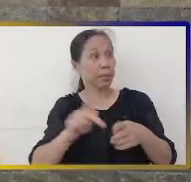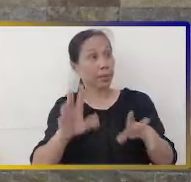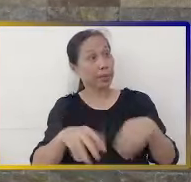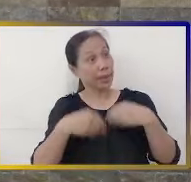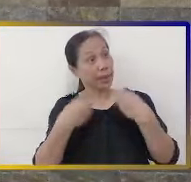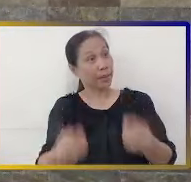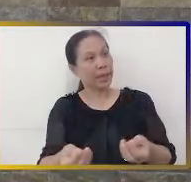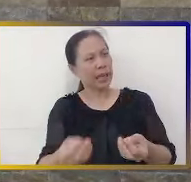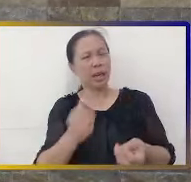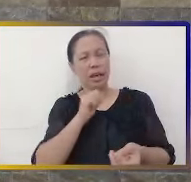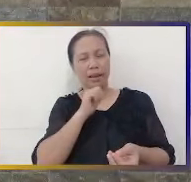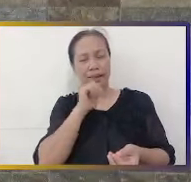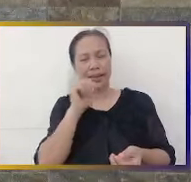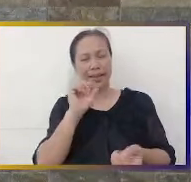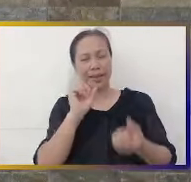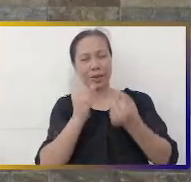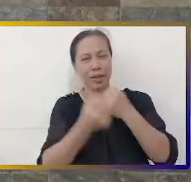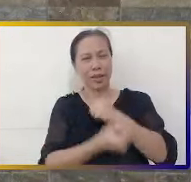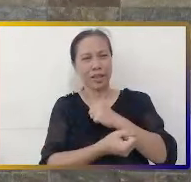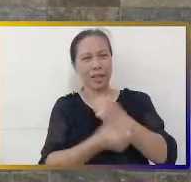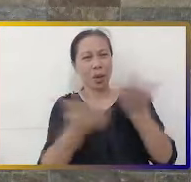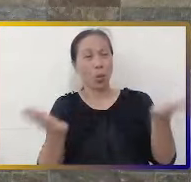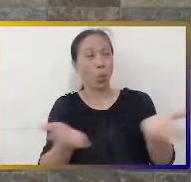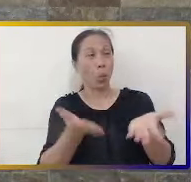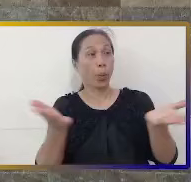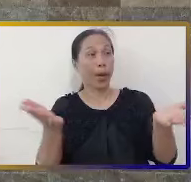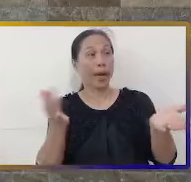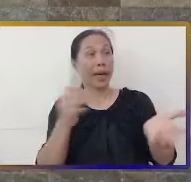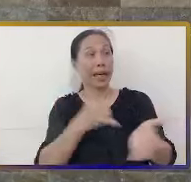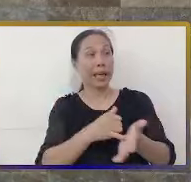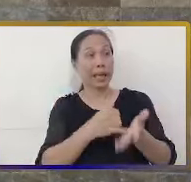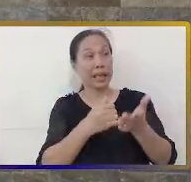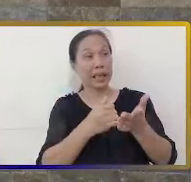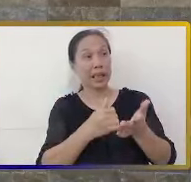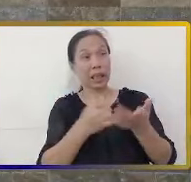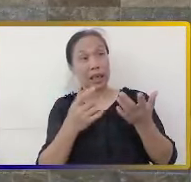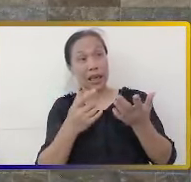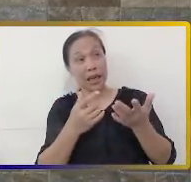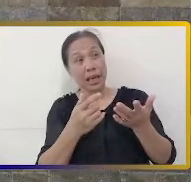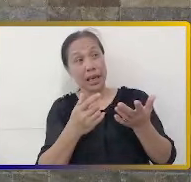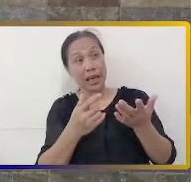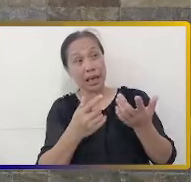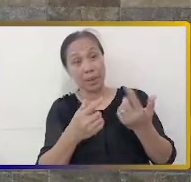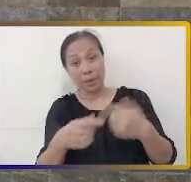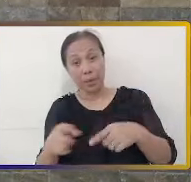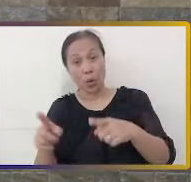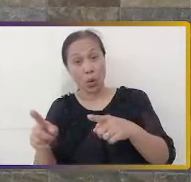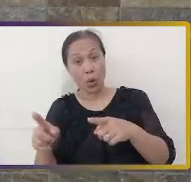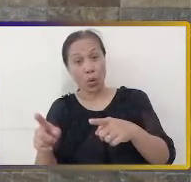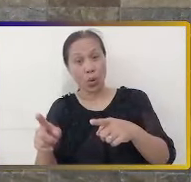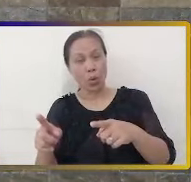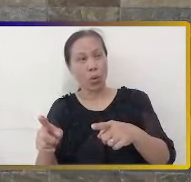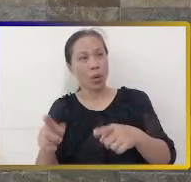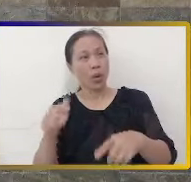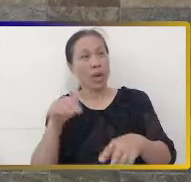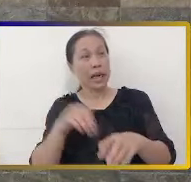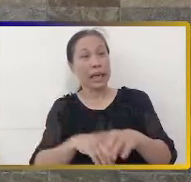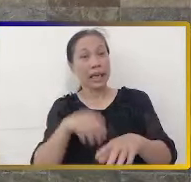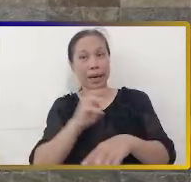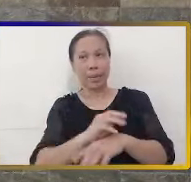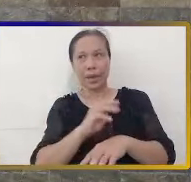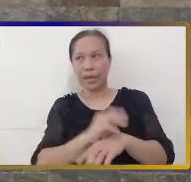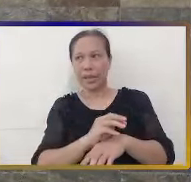hindi po nabago kasi Saan po dinadala sa simbahan Saan ginagamit sa gawain it should